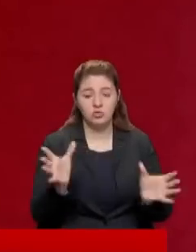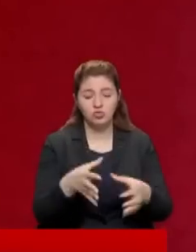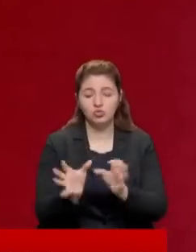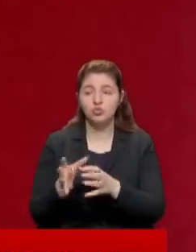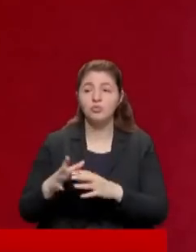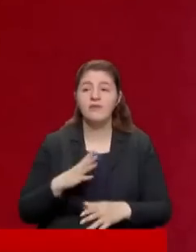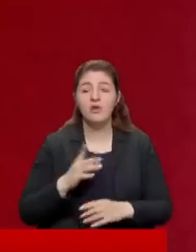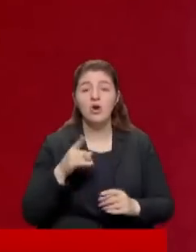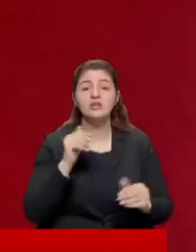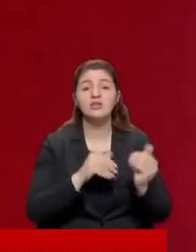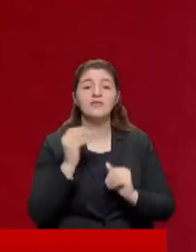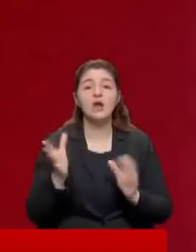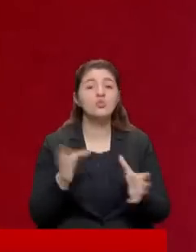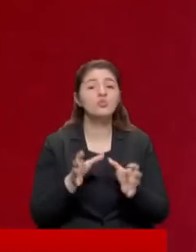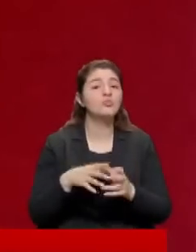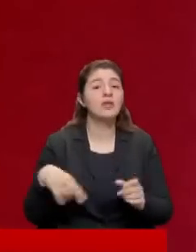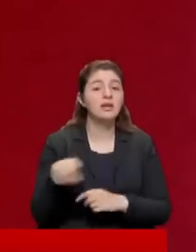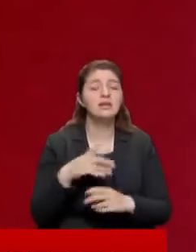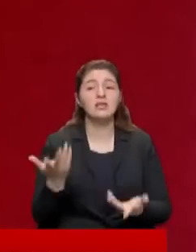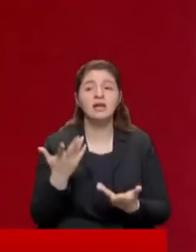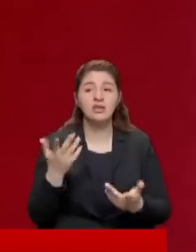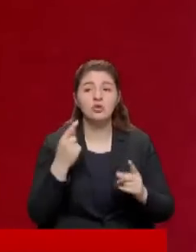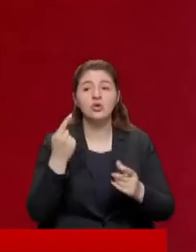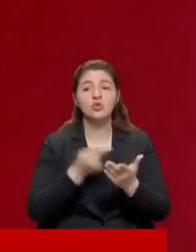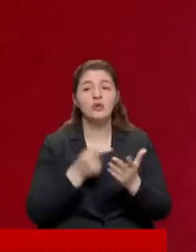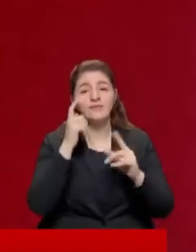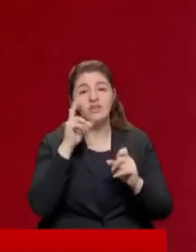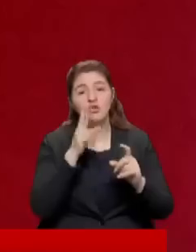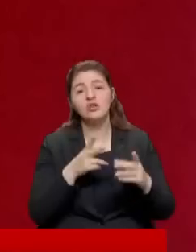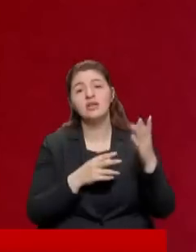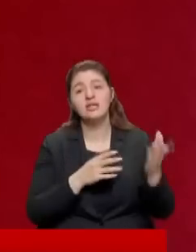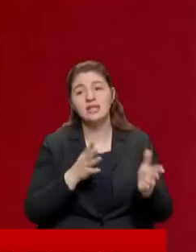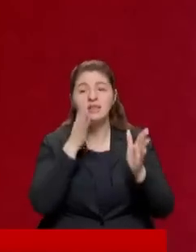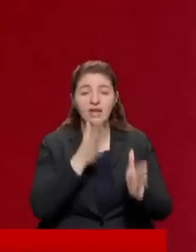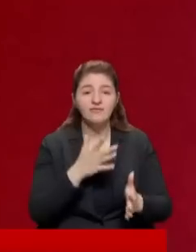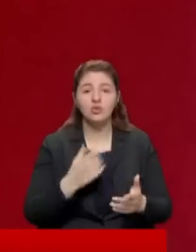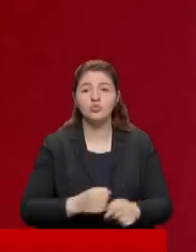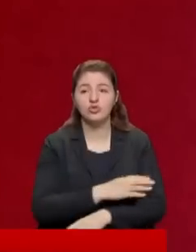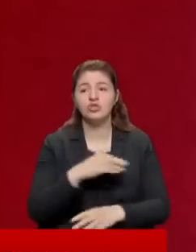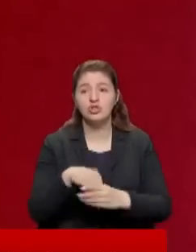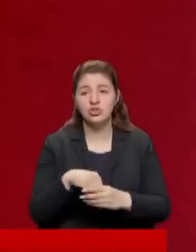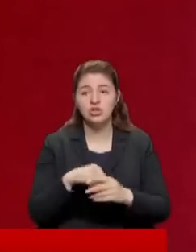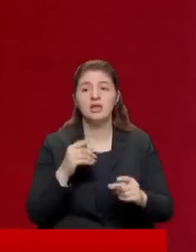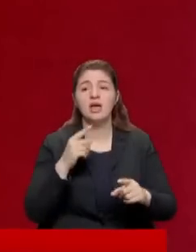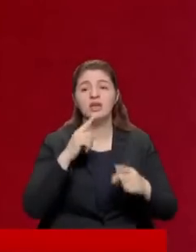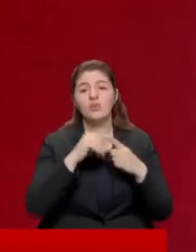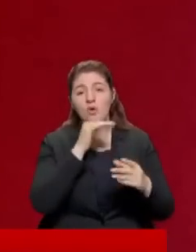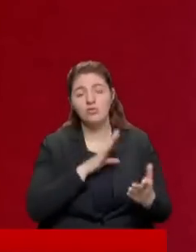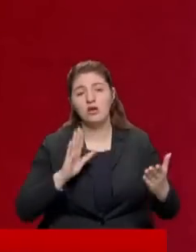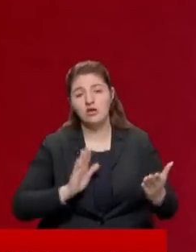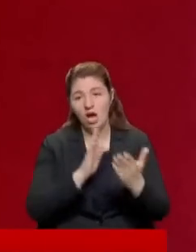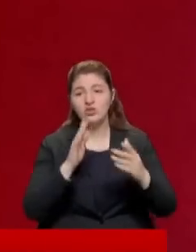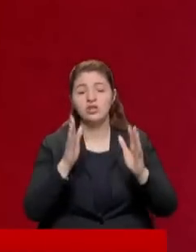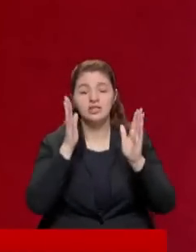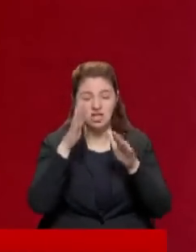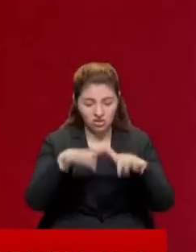var. O seçmen kümesi zaten Kur'an fotoğrafı görseydi de nefret duygusu içinde diyelim Kemal Bey'e karşı,